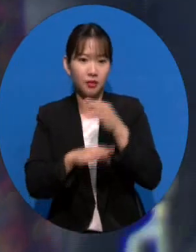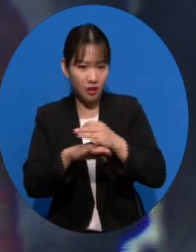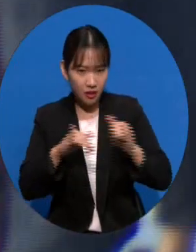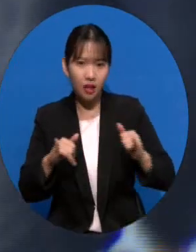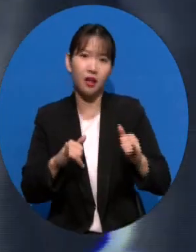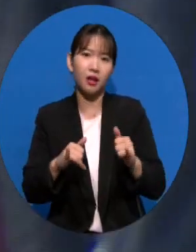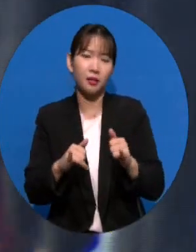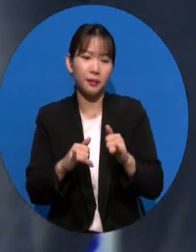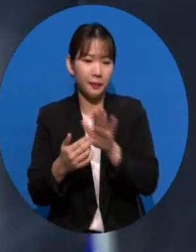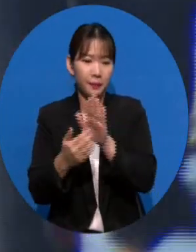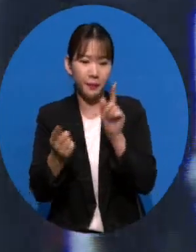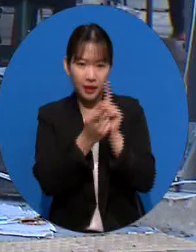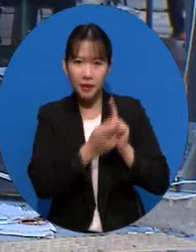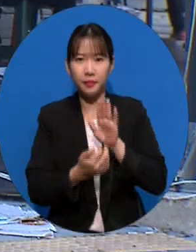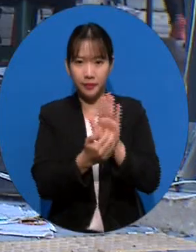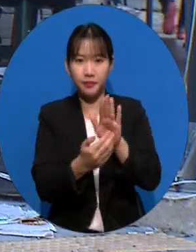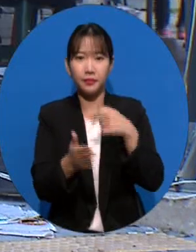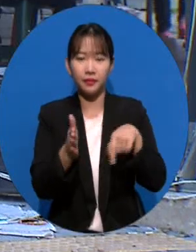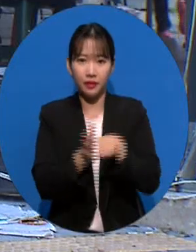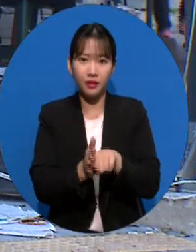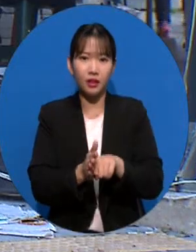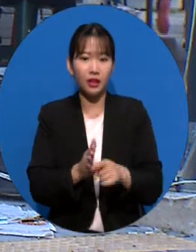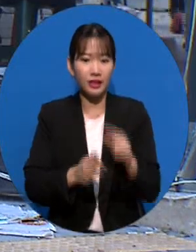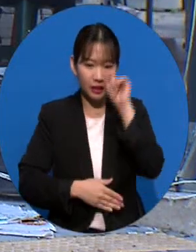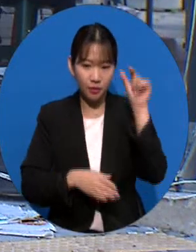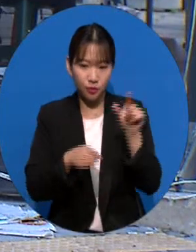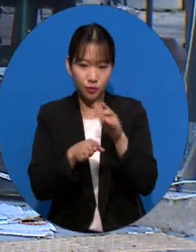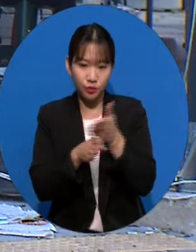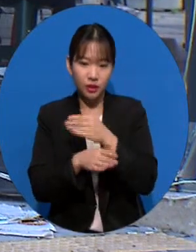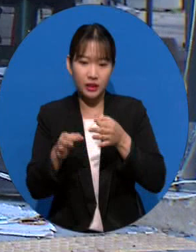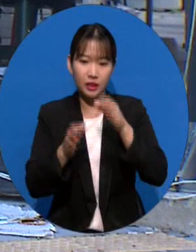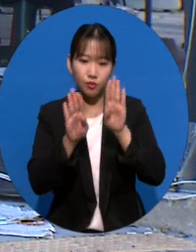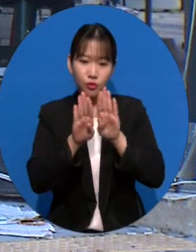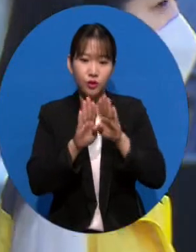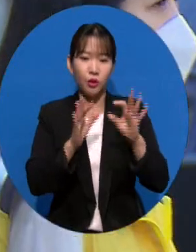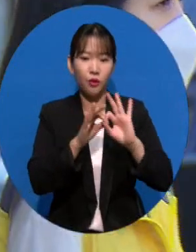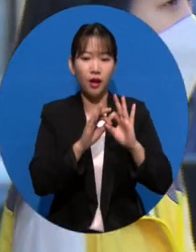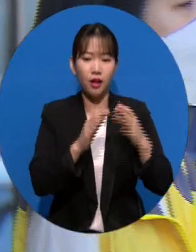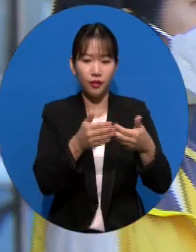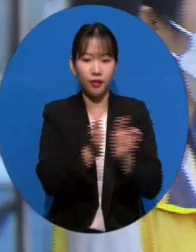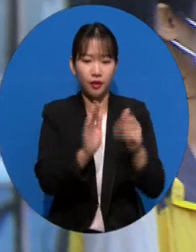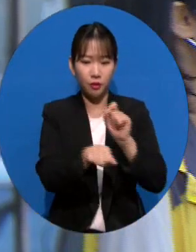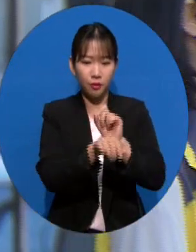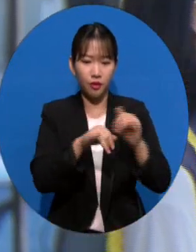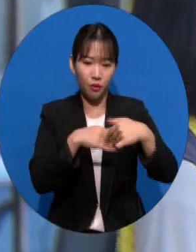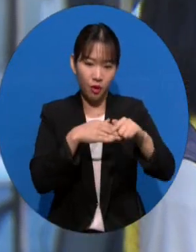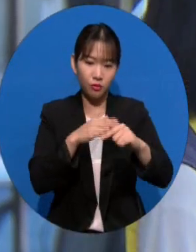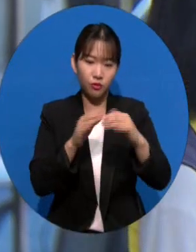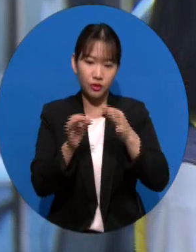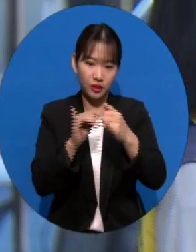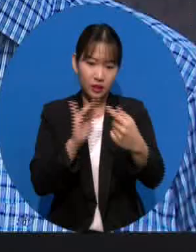원천적으로 차단하기 위해서입니다. 이른 새벽부터 시장 입구에서 관련 부서 공무원들이 외부 상인들의